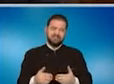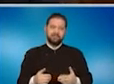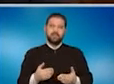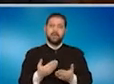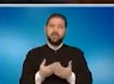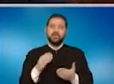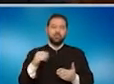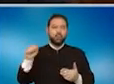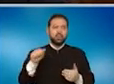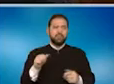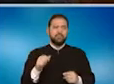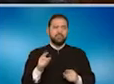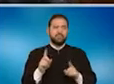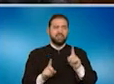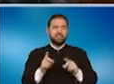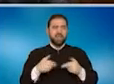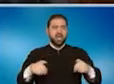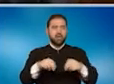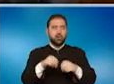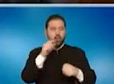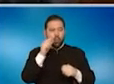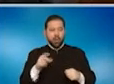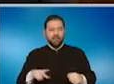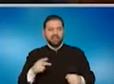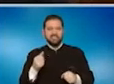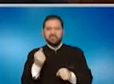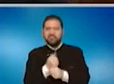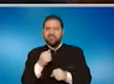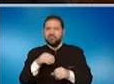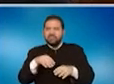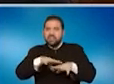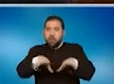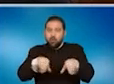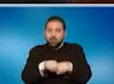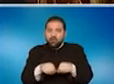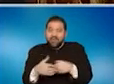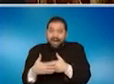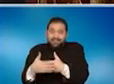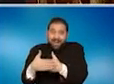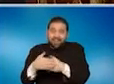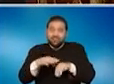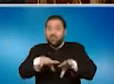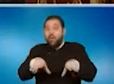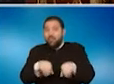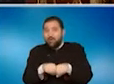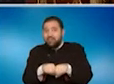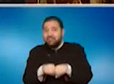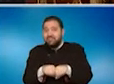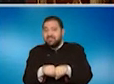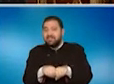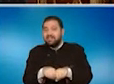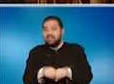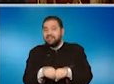firesc este atras pentru că dacă noi oamenii suntem făcuți de Dumnezeu comuniune, atragem la comuniune. Noi de-aia